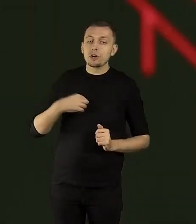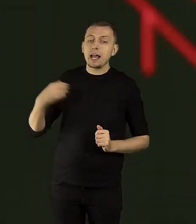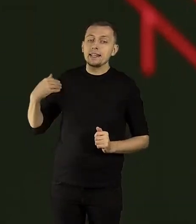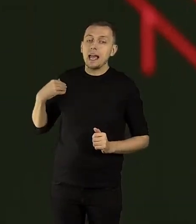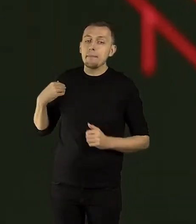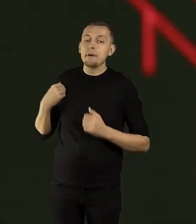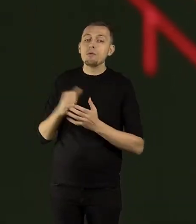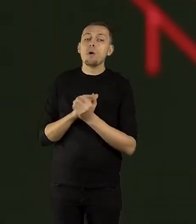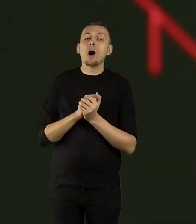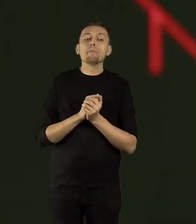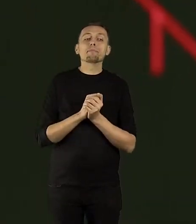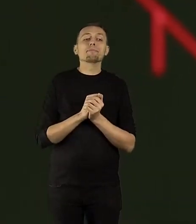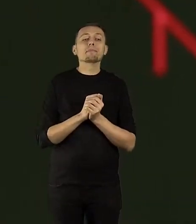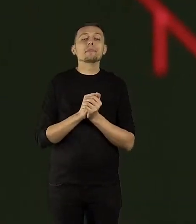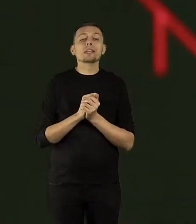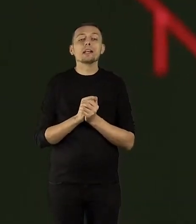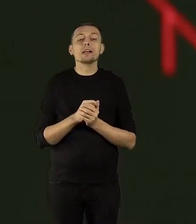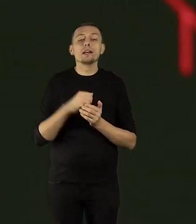rozmawialiśmy? Jezus.